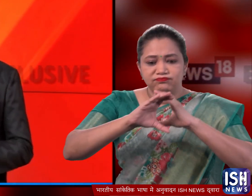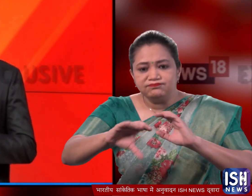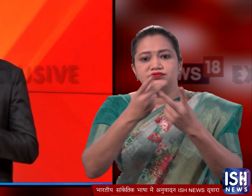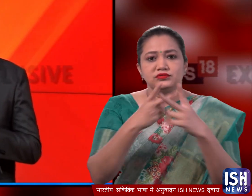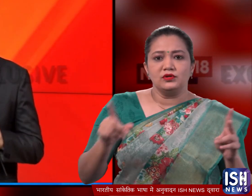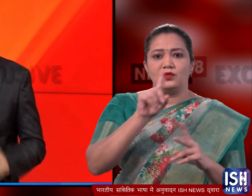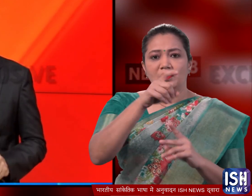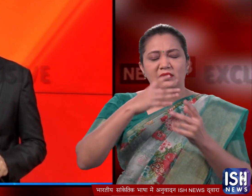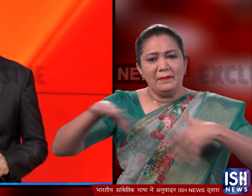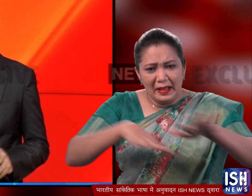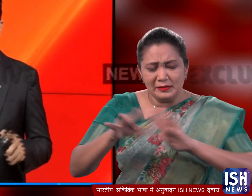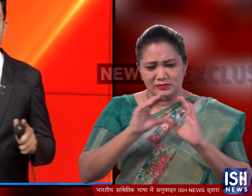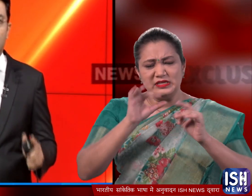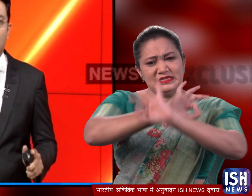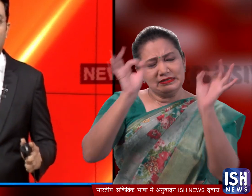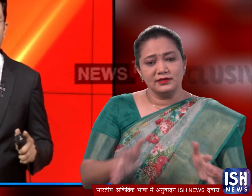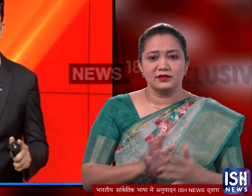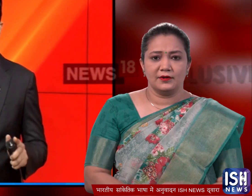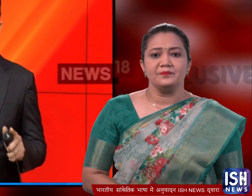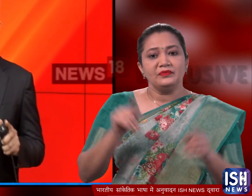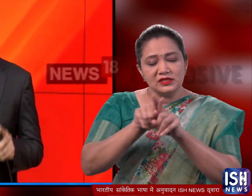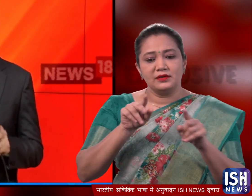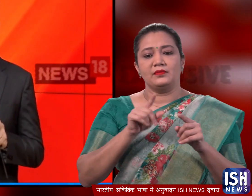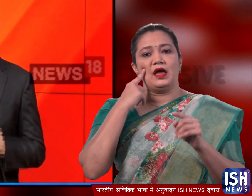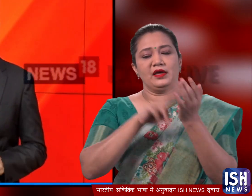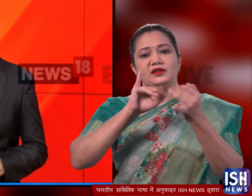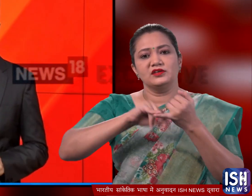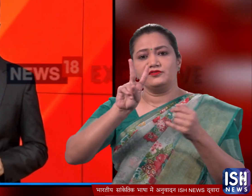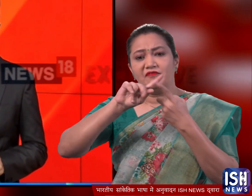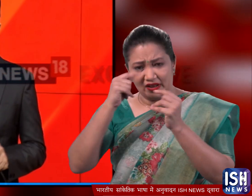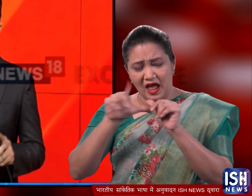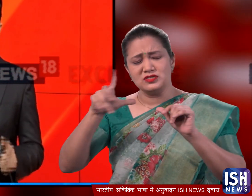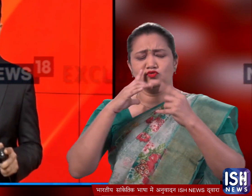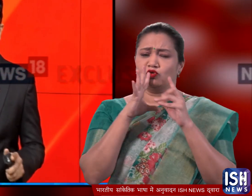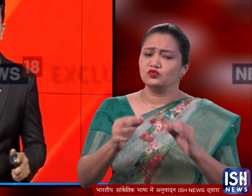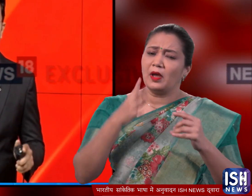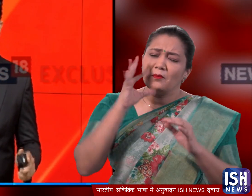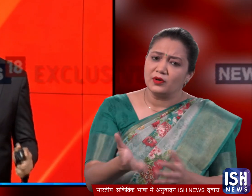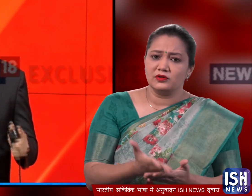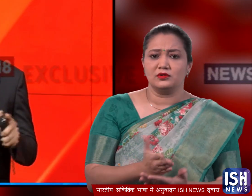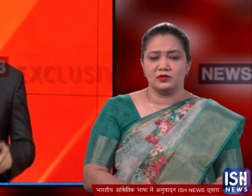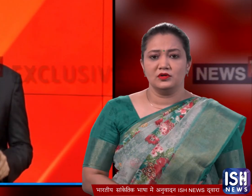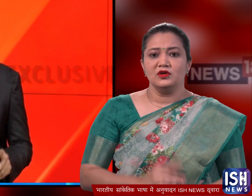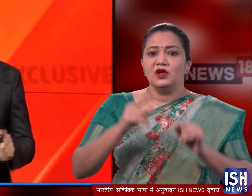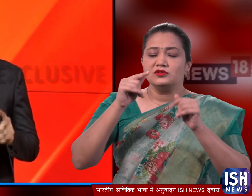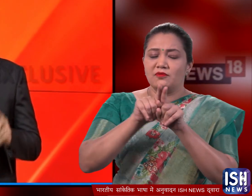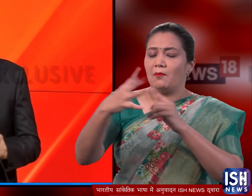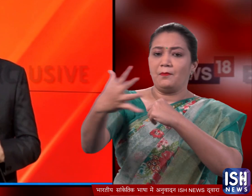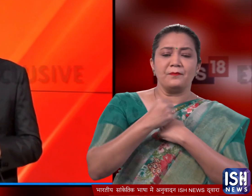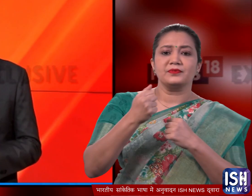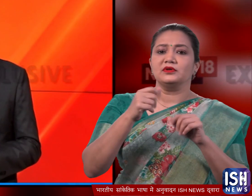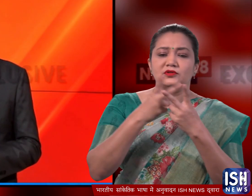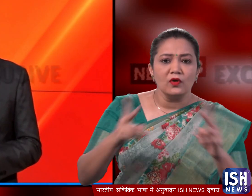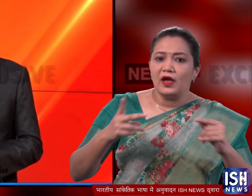को तैनात करने के मिशन में जुटी है, जिसकी दिशा में आईएनएस वेला पनडुब्बी एक बड़ा कदम है, क्योंकि यह पनडुब्बी दुश्मन को चकमा देने वाली